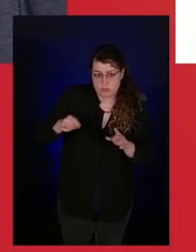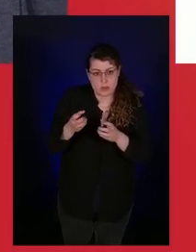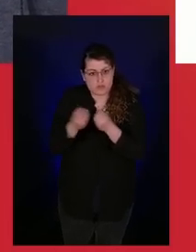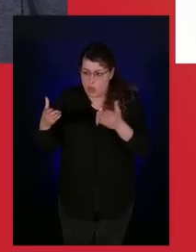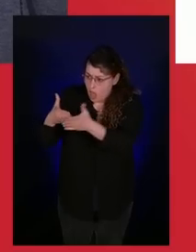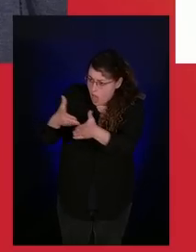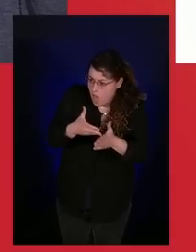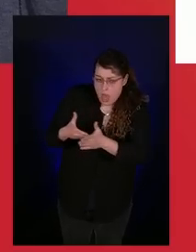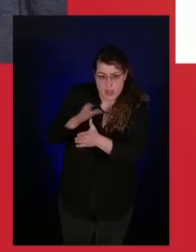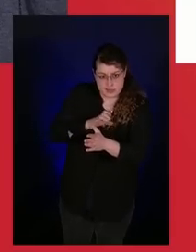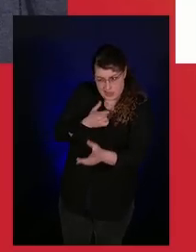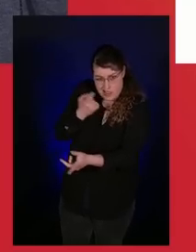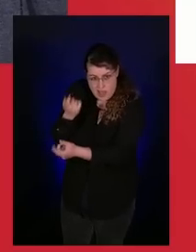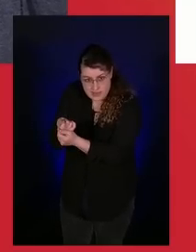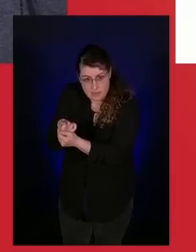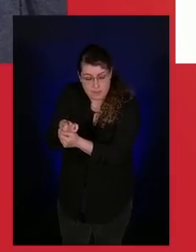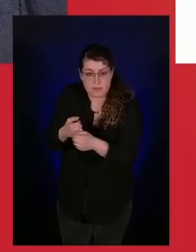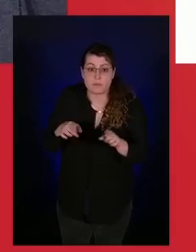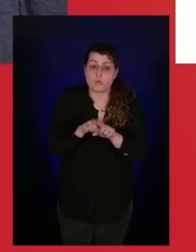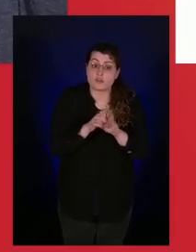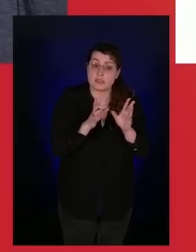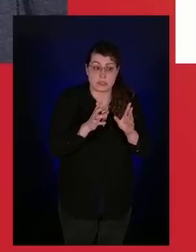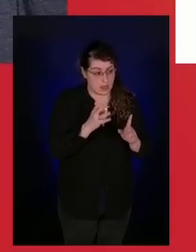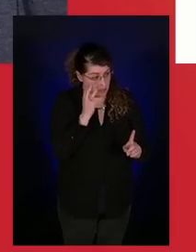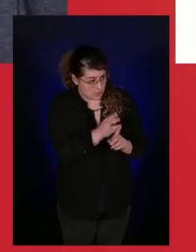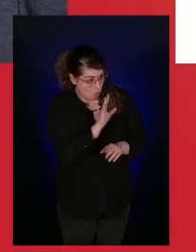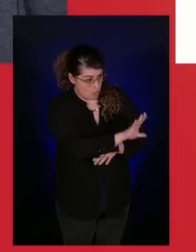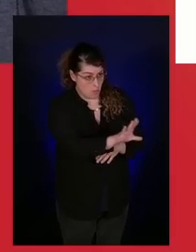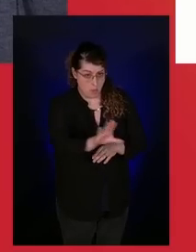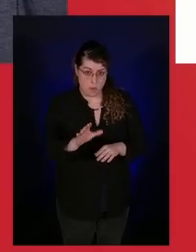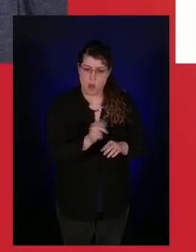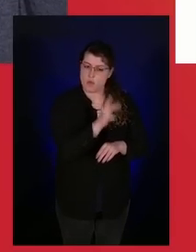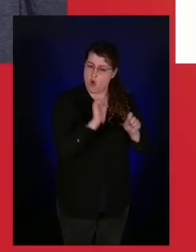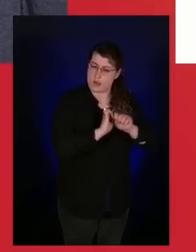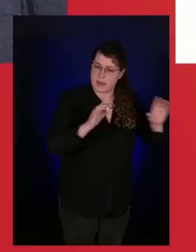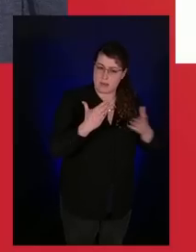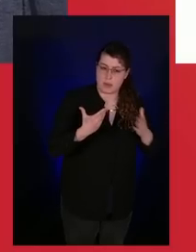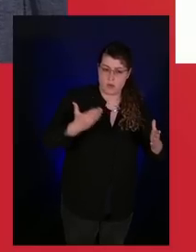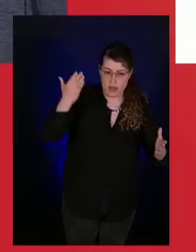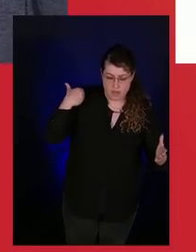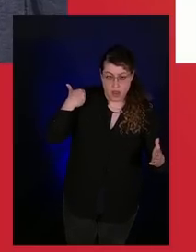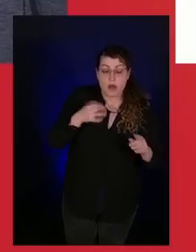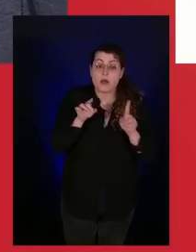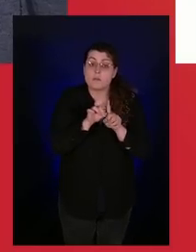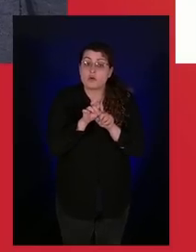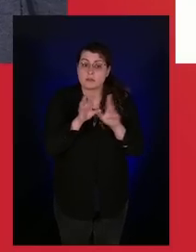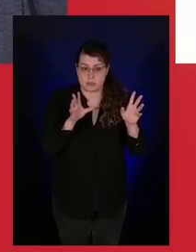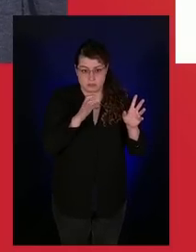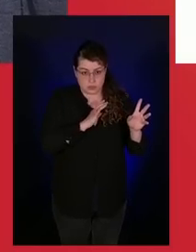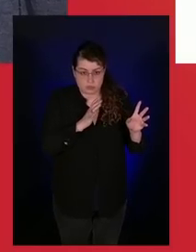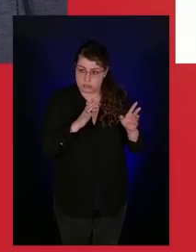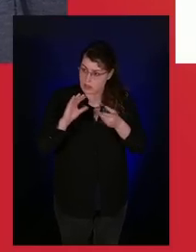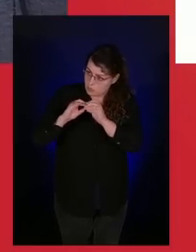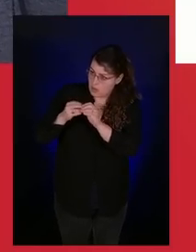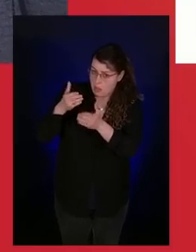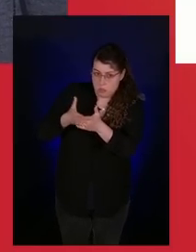difficultés, de déterminer des tâches de chacune et chacun, de réduire de façon drastique le flux continuel d'anomalies